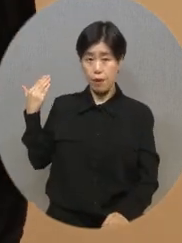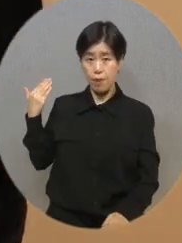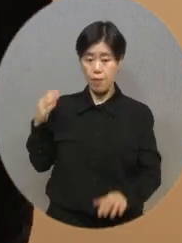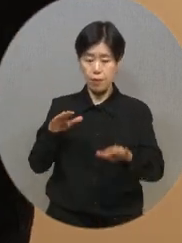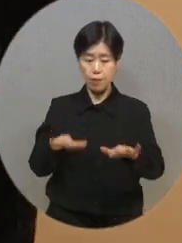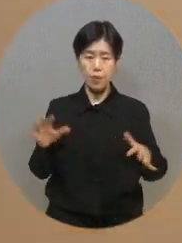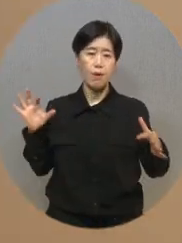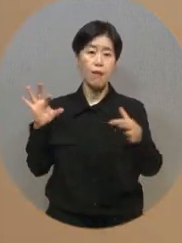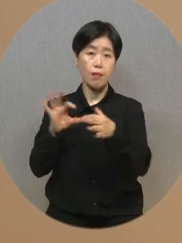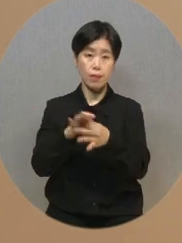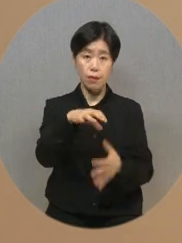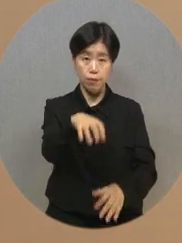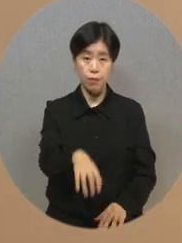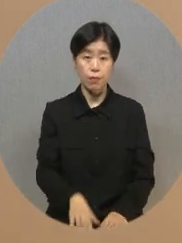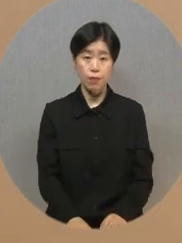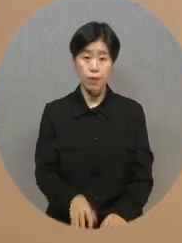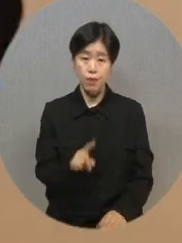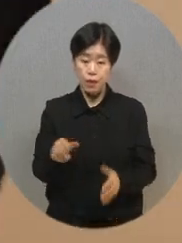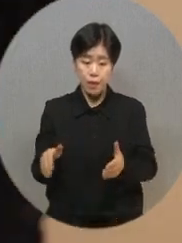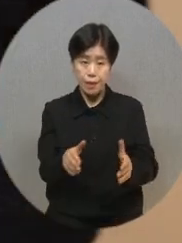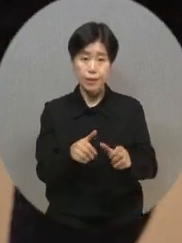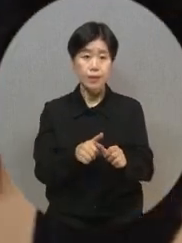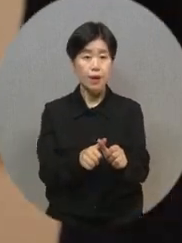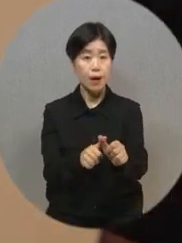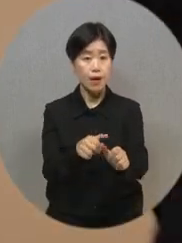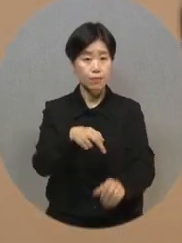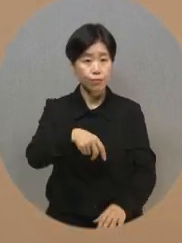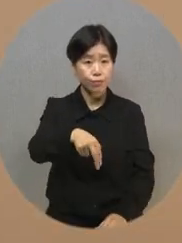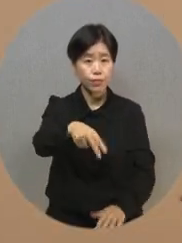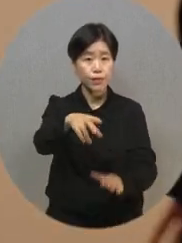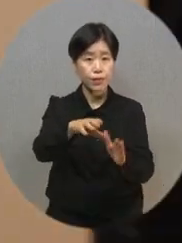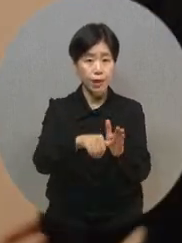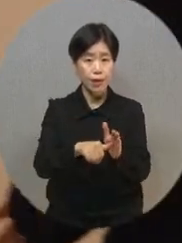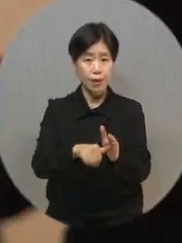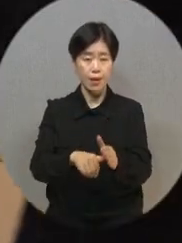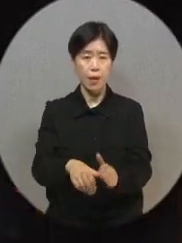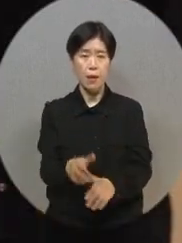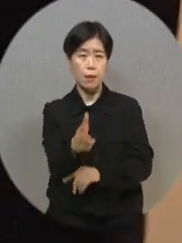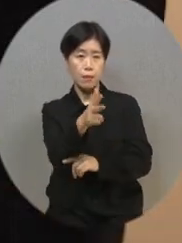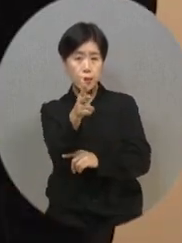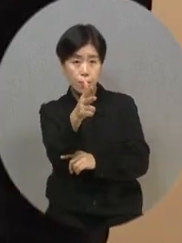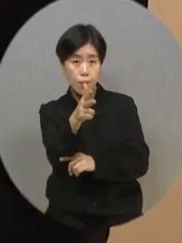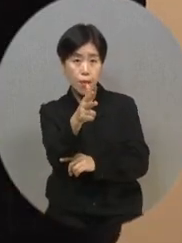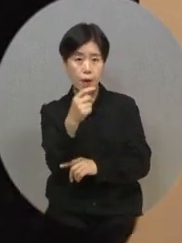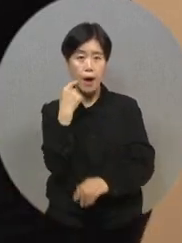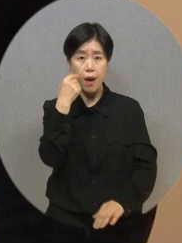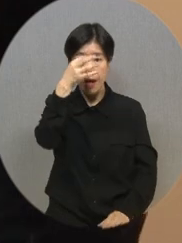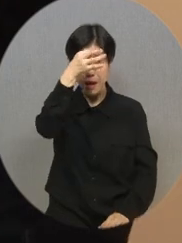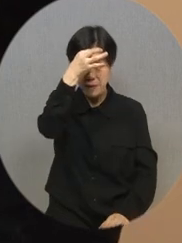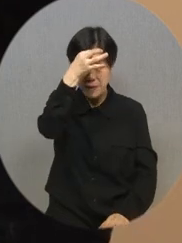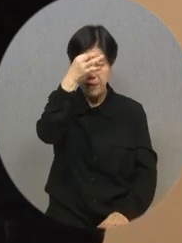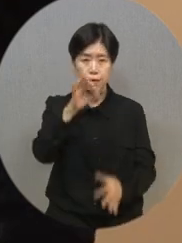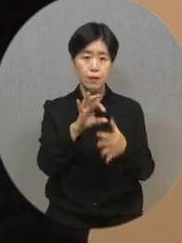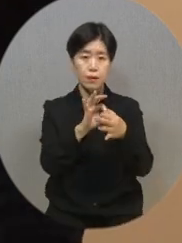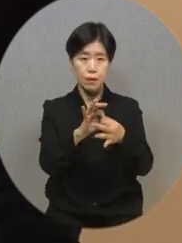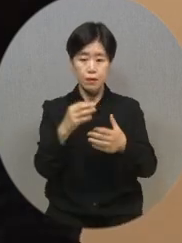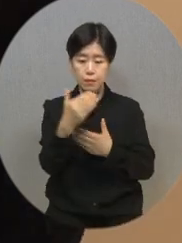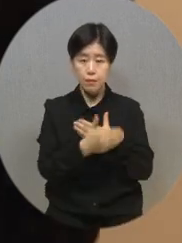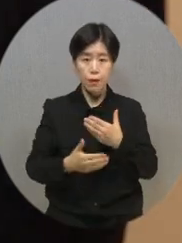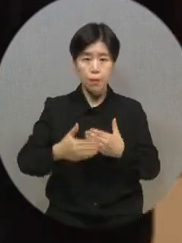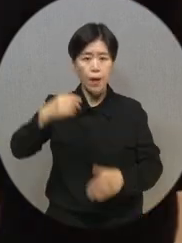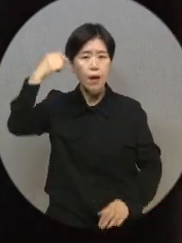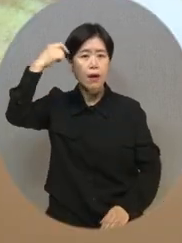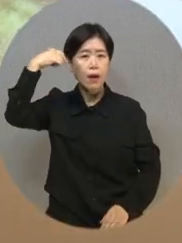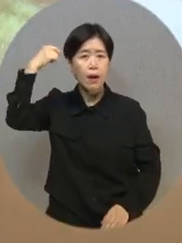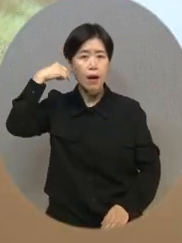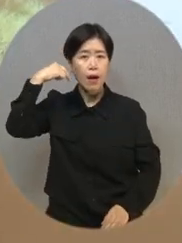보여줍니다. 이 길을 따라가며 우리는 비디오 아트 속에서 몸과 감각을 통해 생생한 경험을